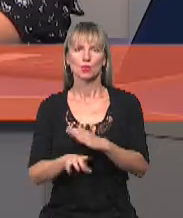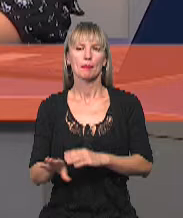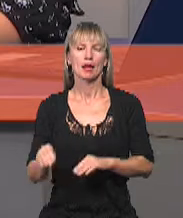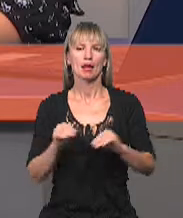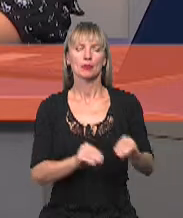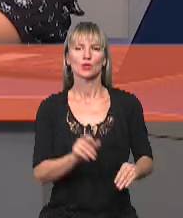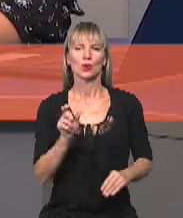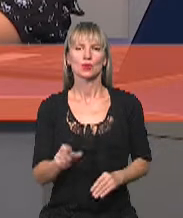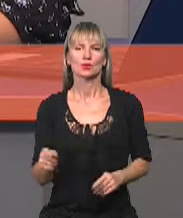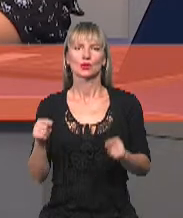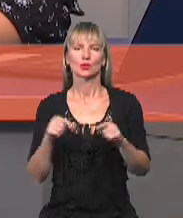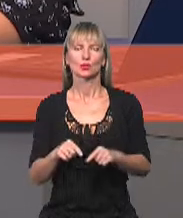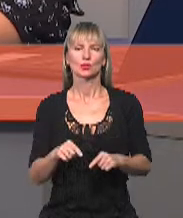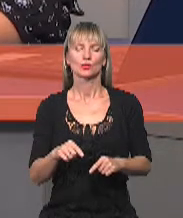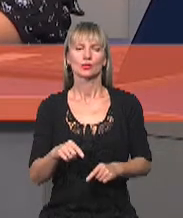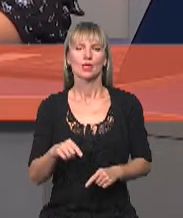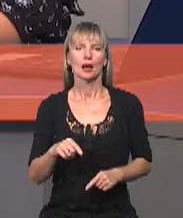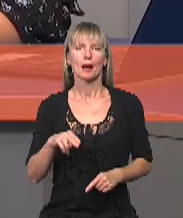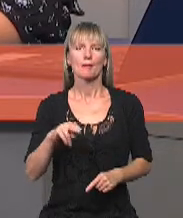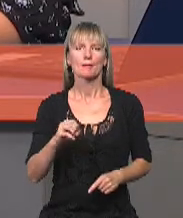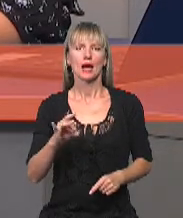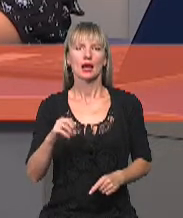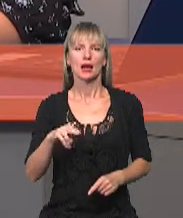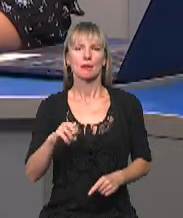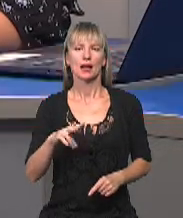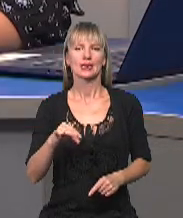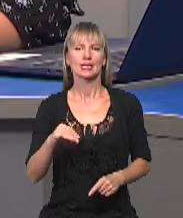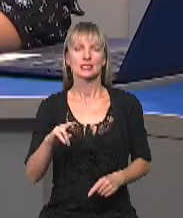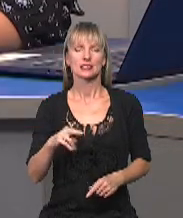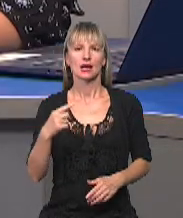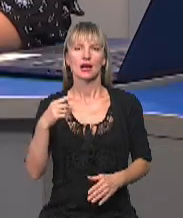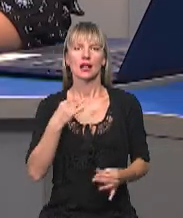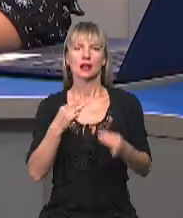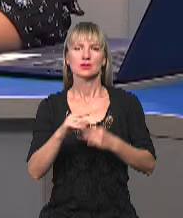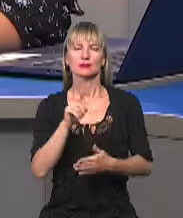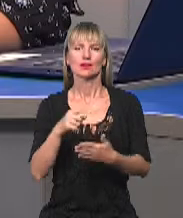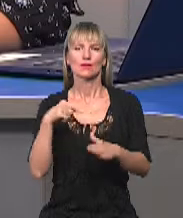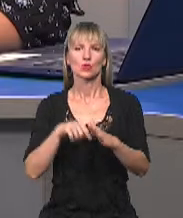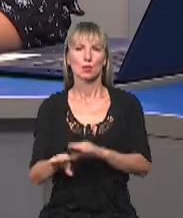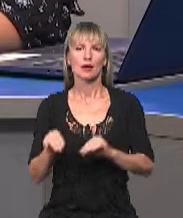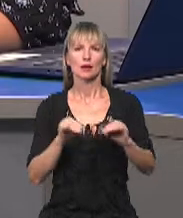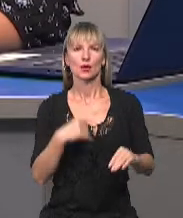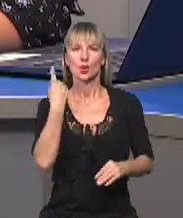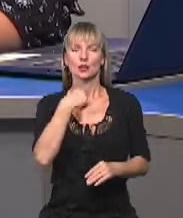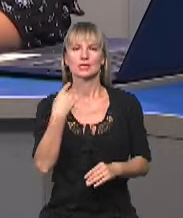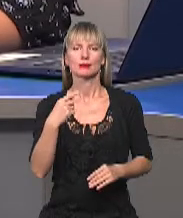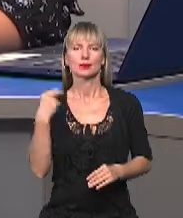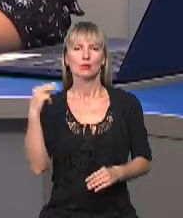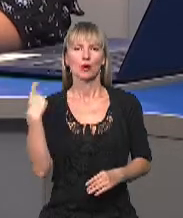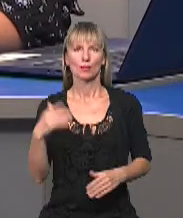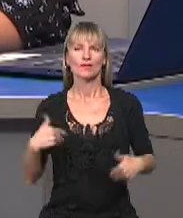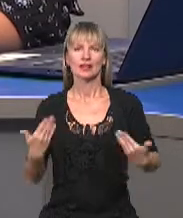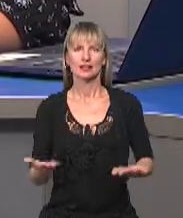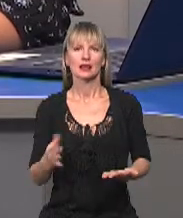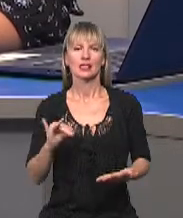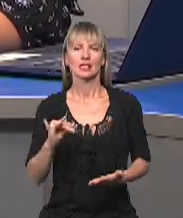студії Анастасія Перепелиця, радниця з питань внутрішньопереміщених осіб у Запорізькій області. Вітаю, Настю. Добрий вечір.